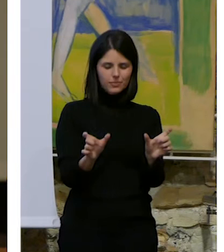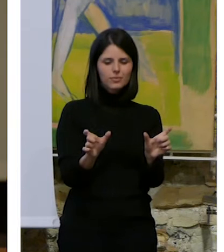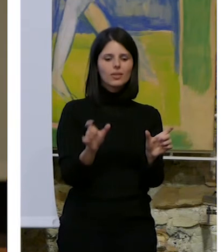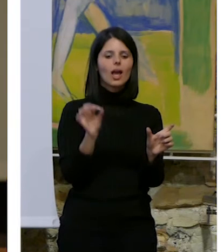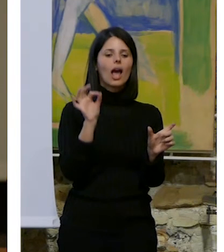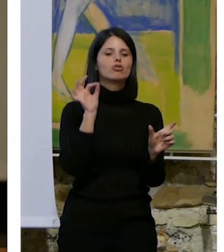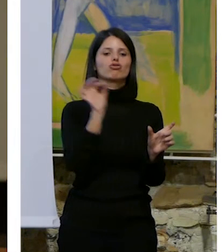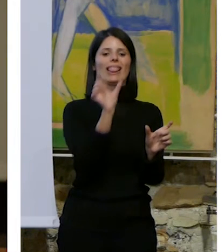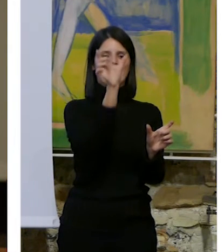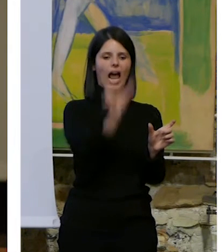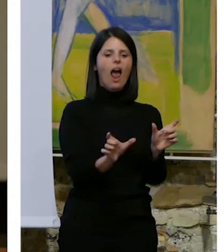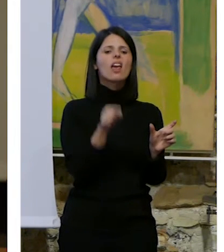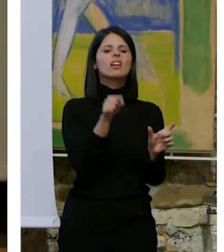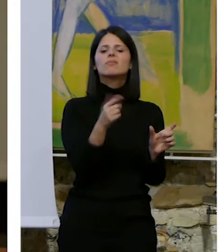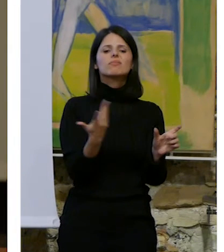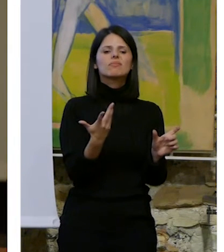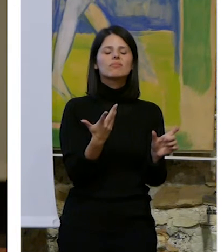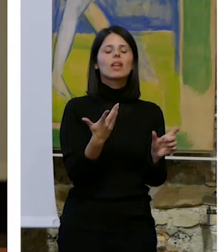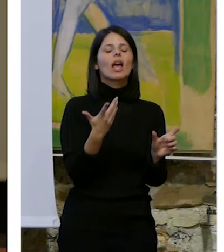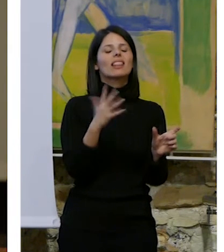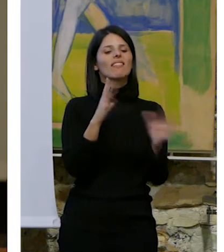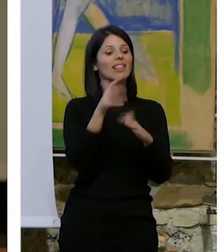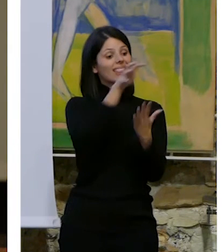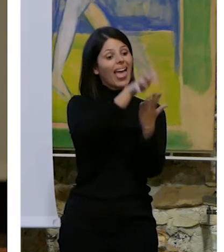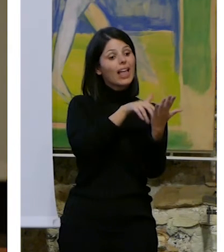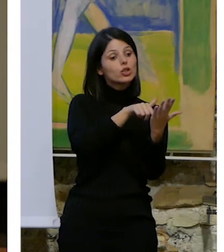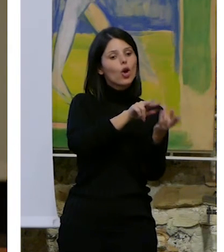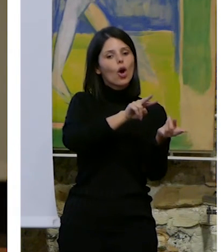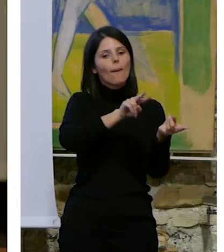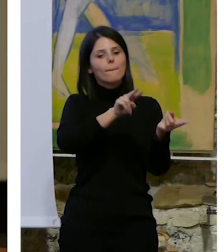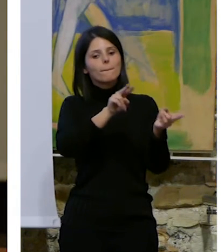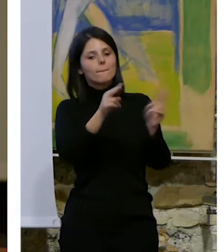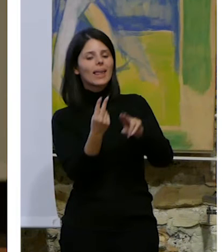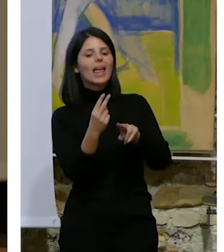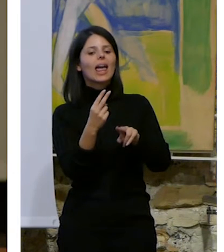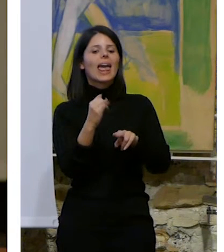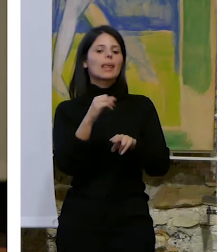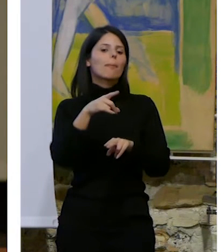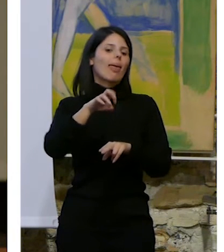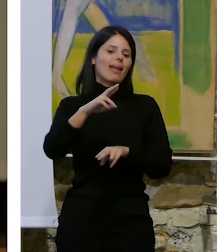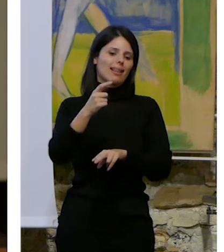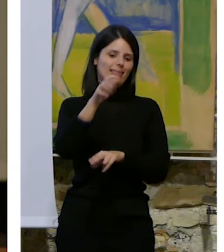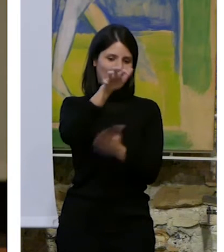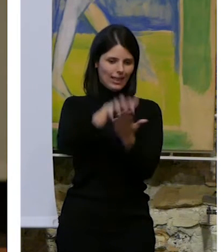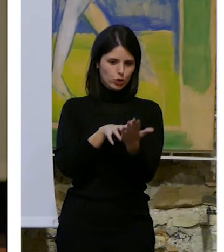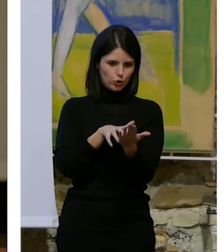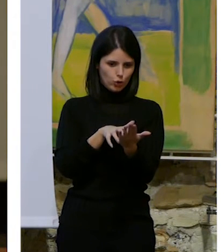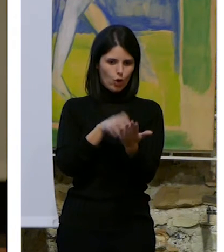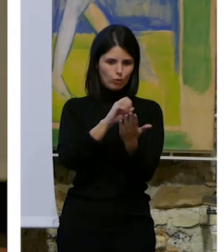centrale, servivano a trasformare il testo già in un ipertesto allora, e il leggere fra le righe è la